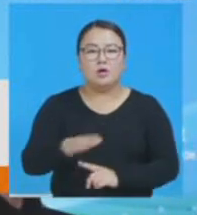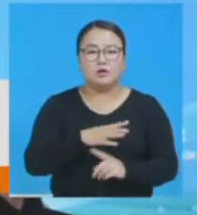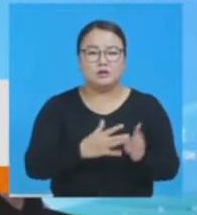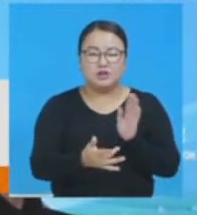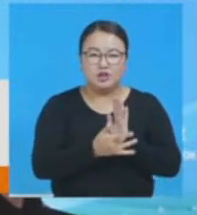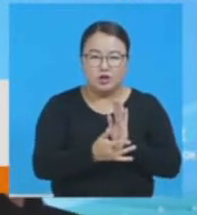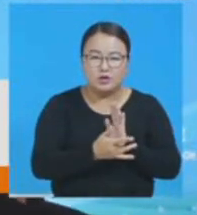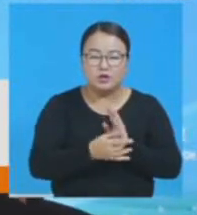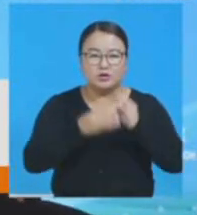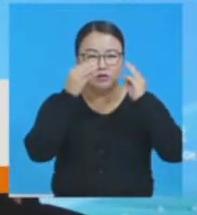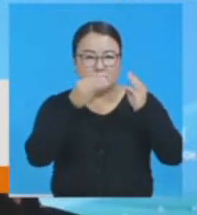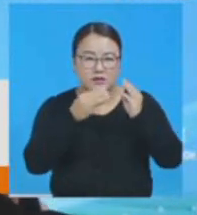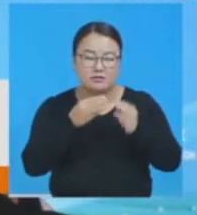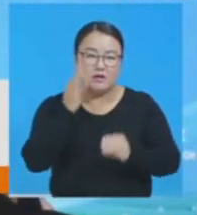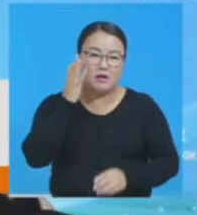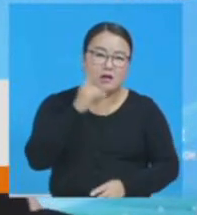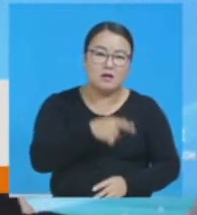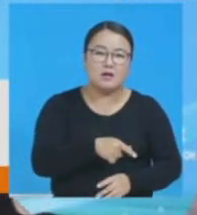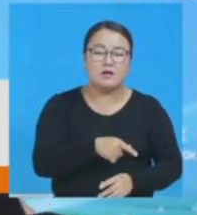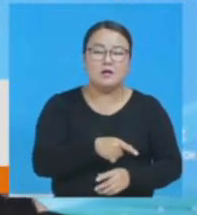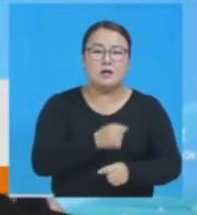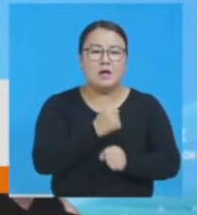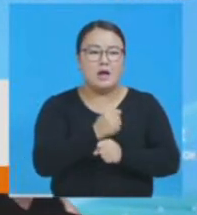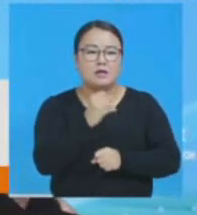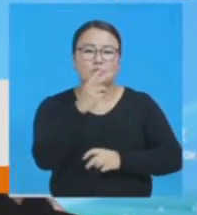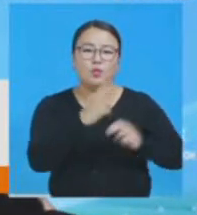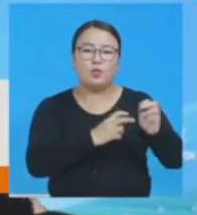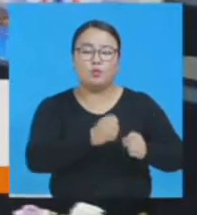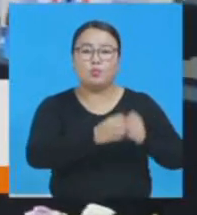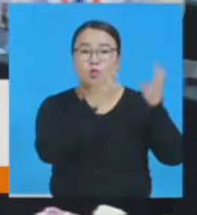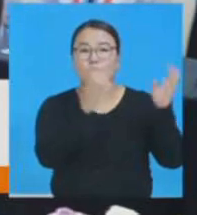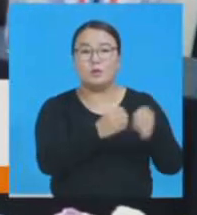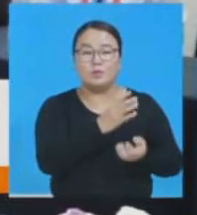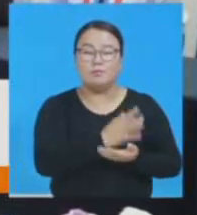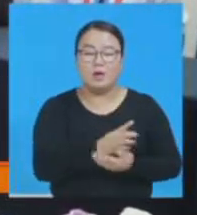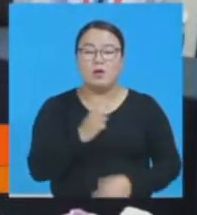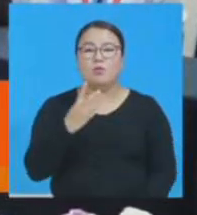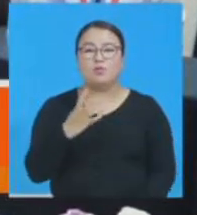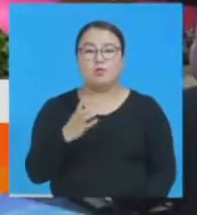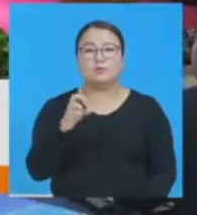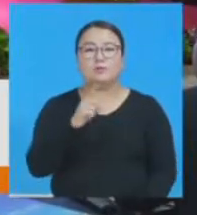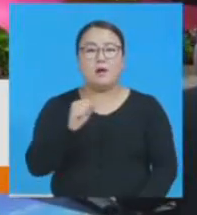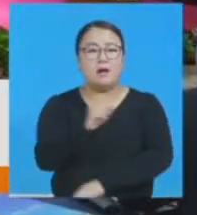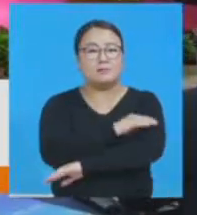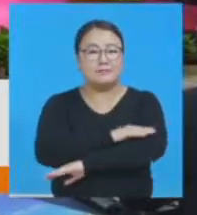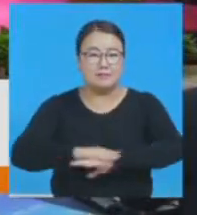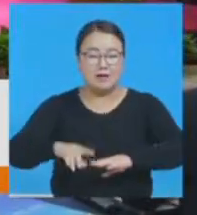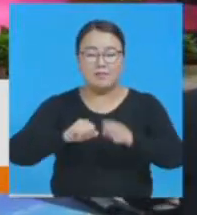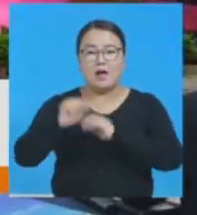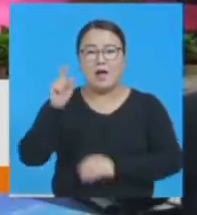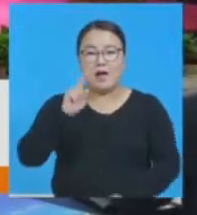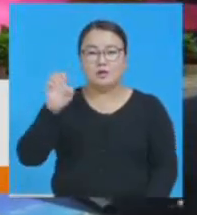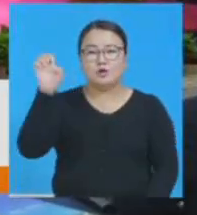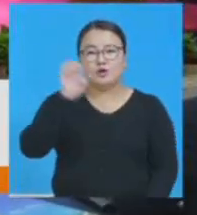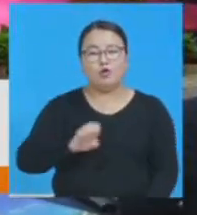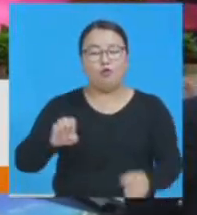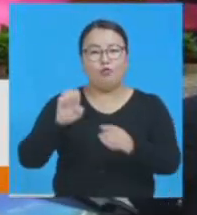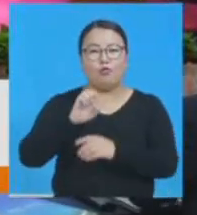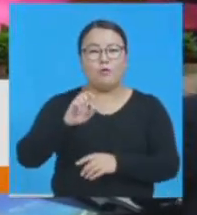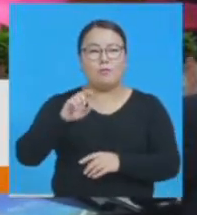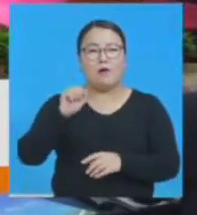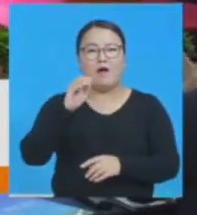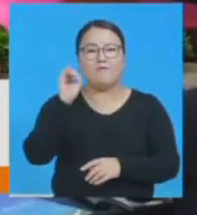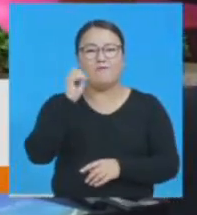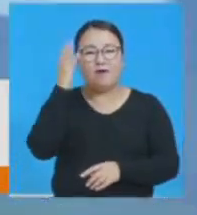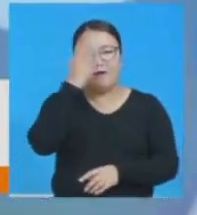тийм шийдлүүдийн ашигласан одоо ийм хүү аж үйлдвэрийн бүтээгдэхүүнүүд байдаг. Бүс ба зам санаачлал нь Ази, Европ, Африк твийг дайран өнгөрч нэг талдаа